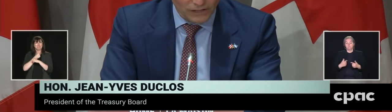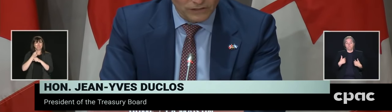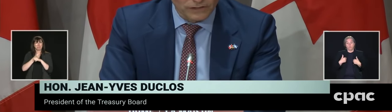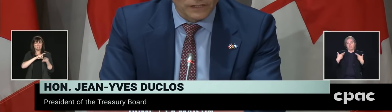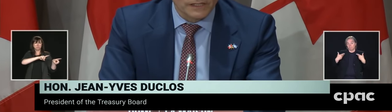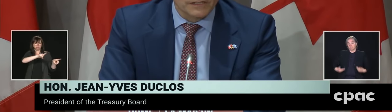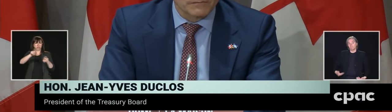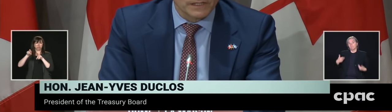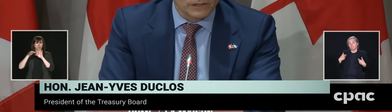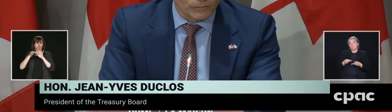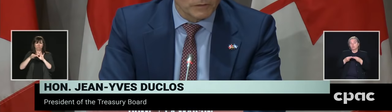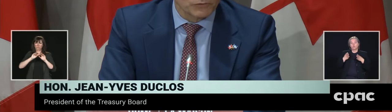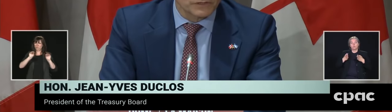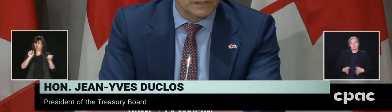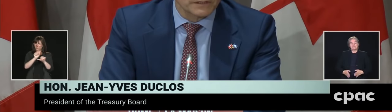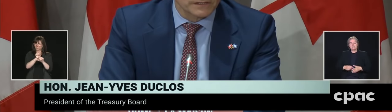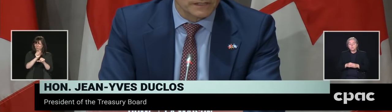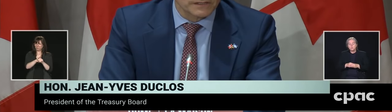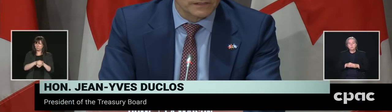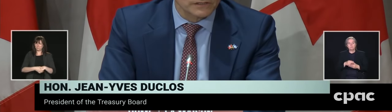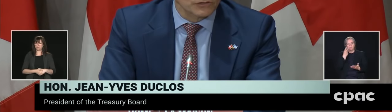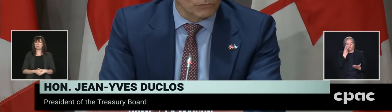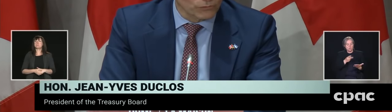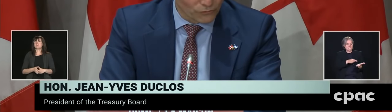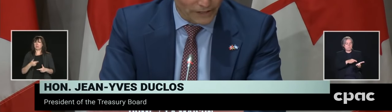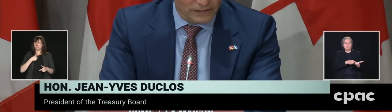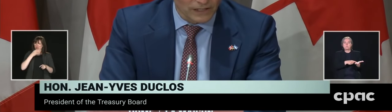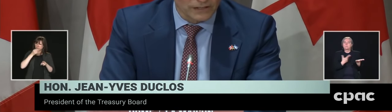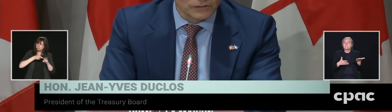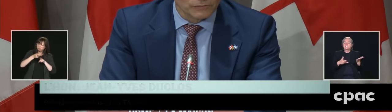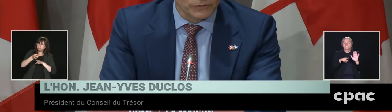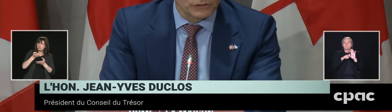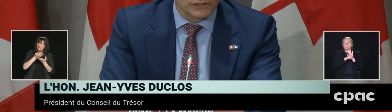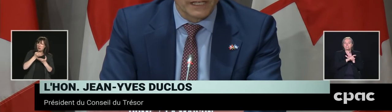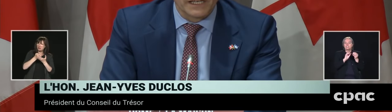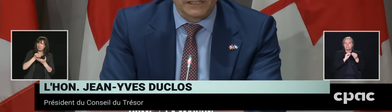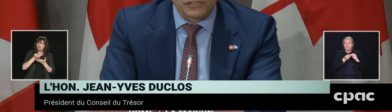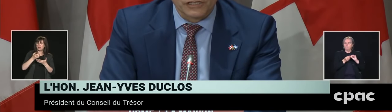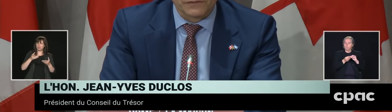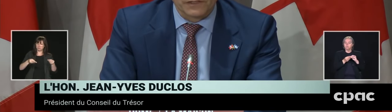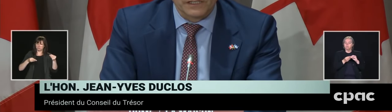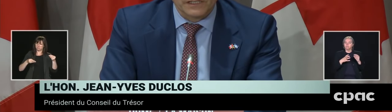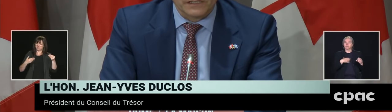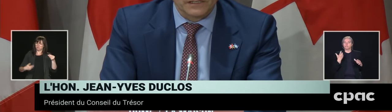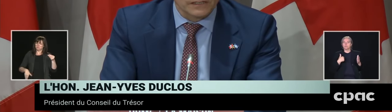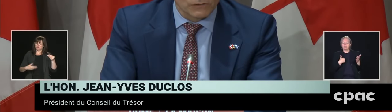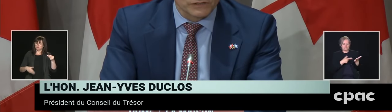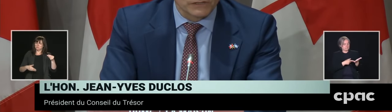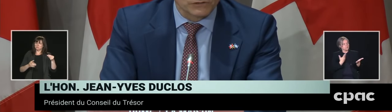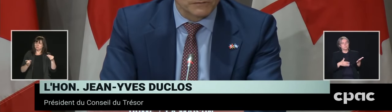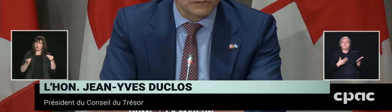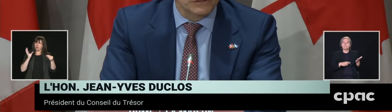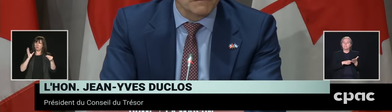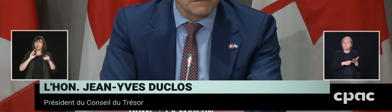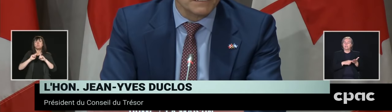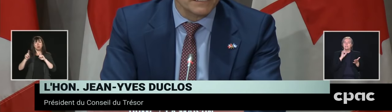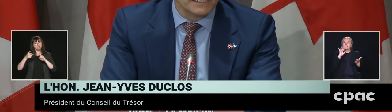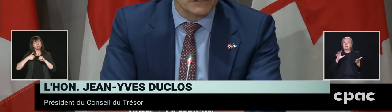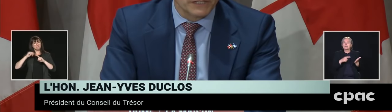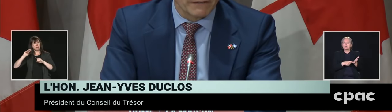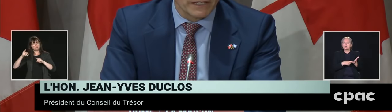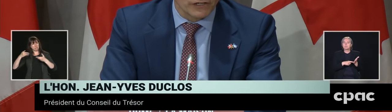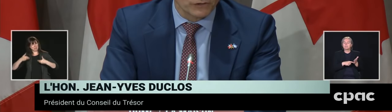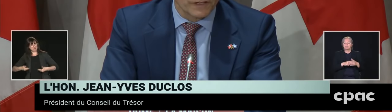choquantes, mais comme député, ces statistiques sont bouleversantes puisque derrière les chiffres, il y a dans nos circonscriptions des